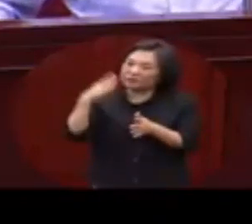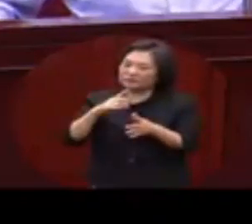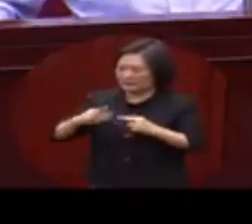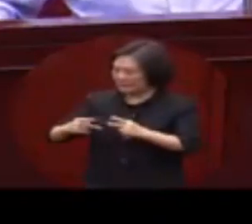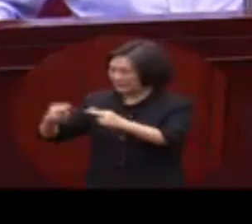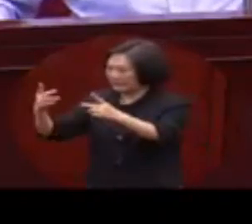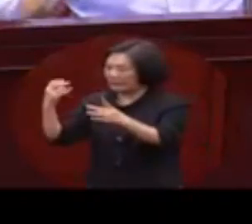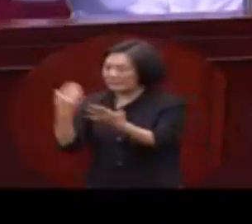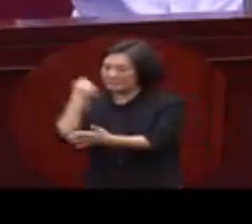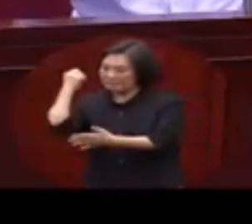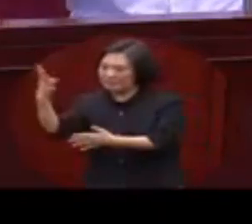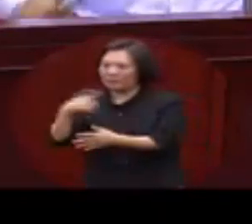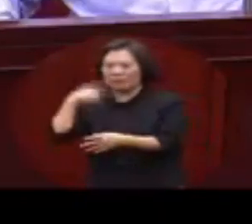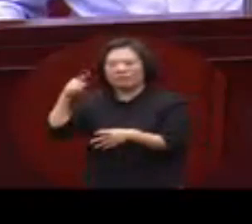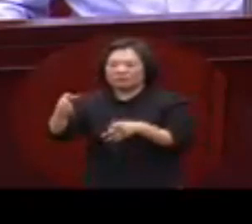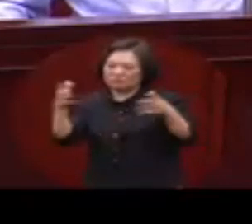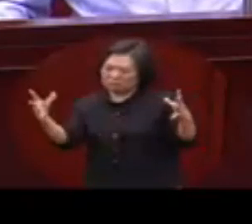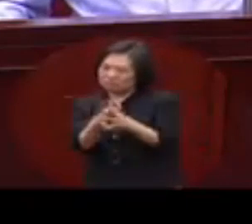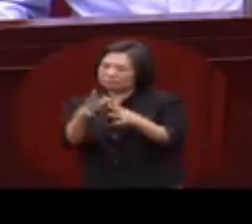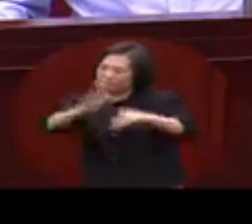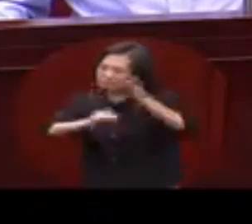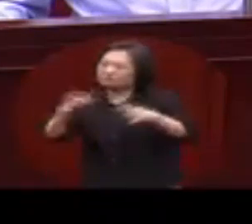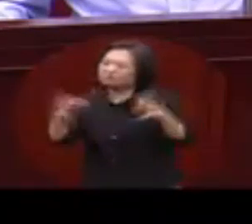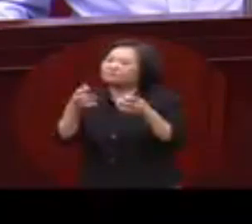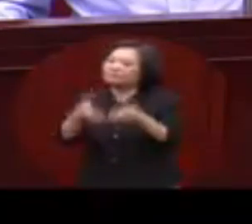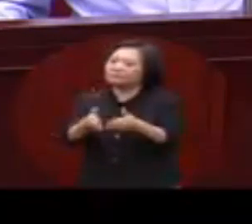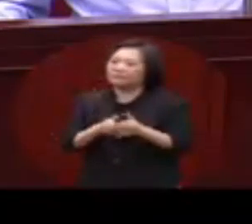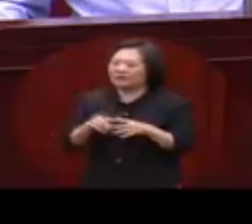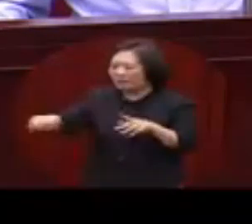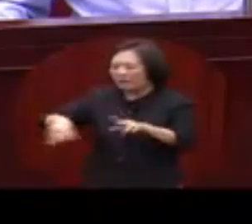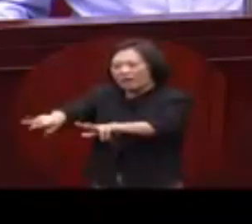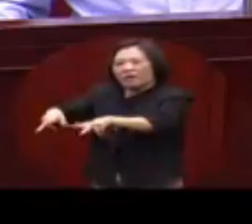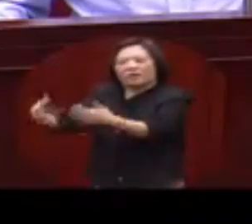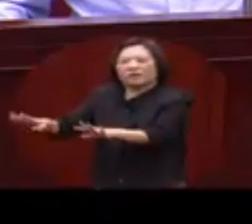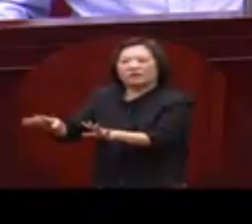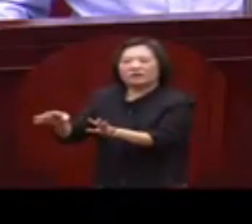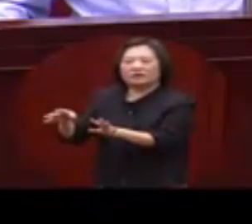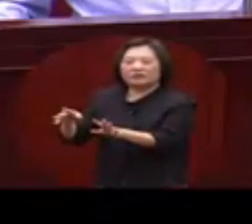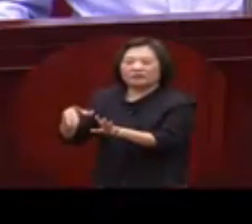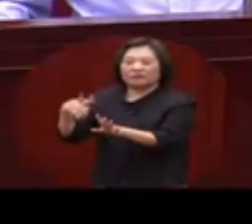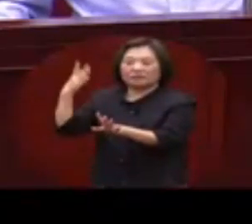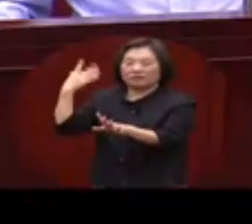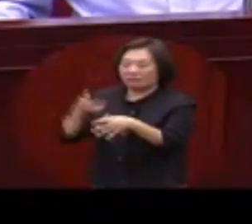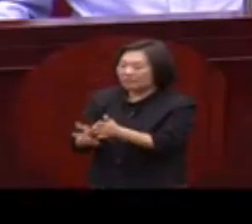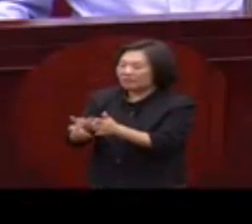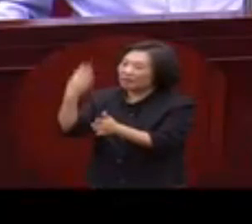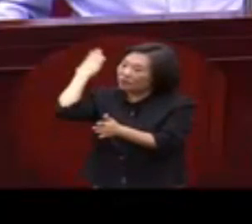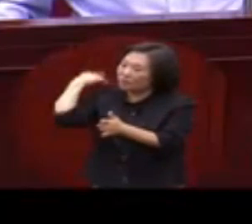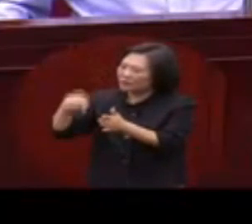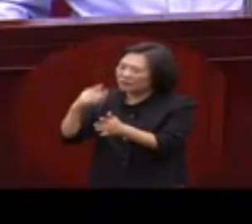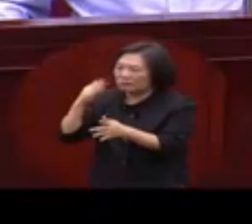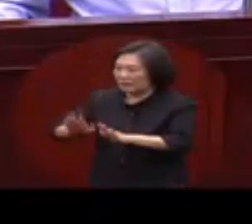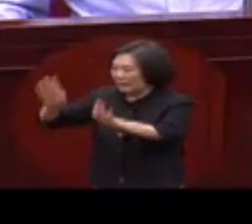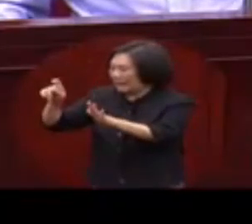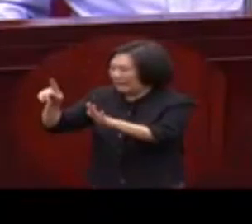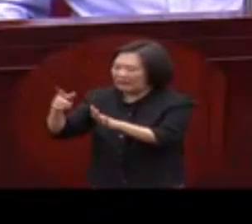都市那个后站你看它里面历史建筑我想很多都被限制住，你知道所以整个后站我认为它发展好的话恐怕将